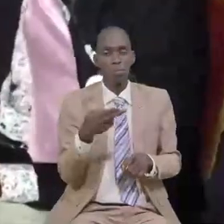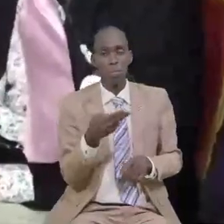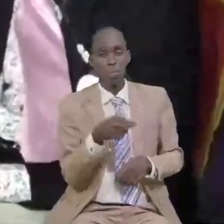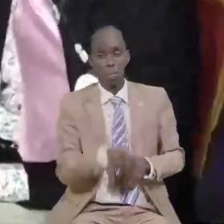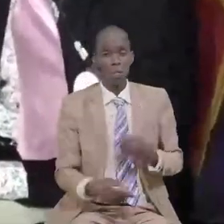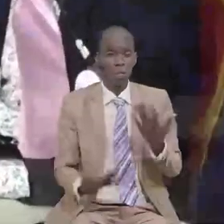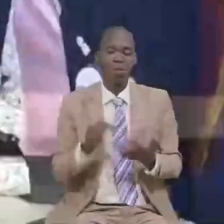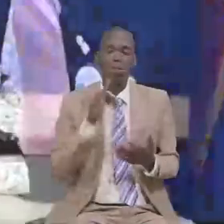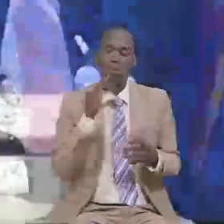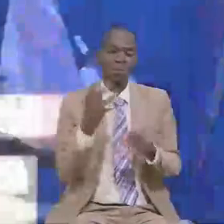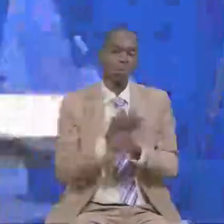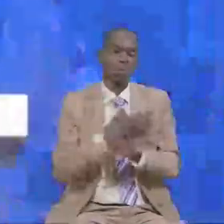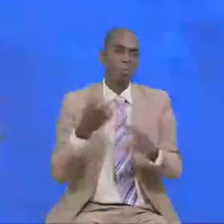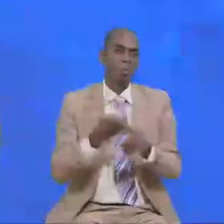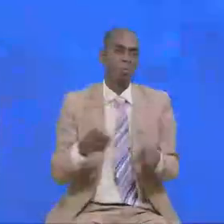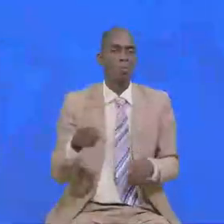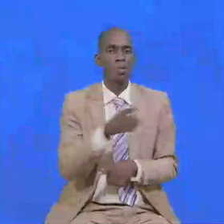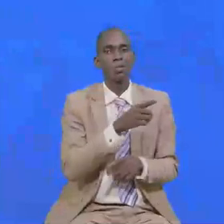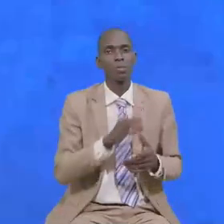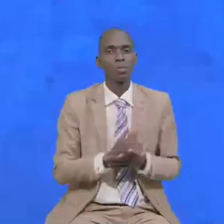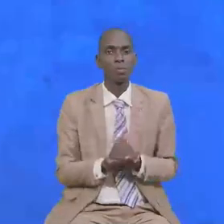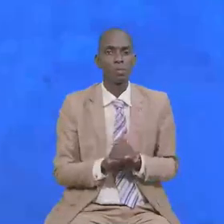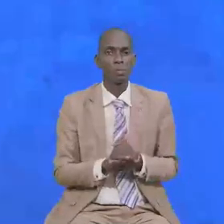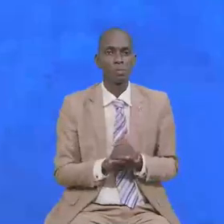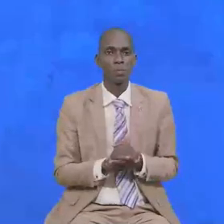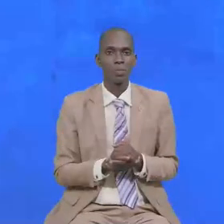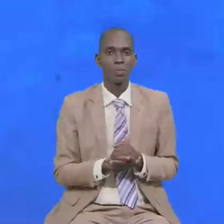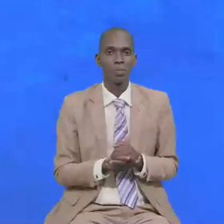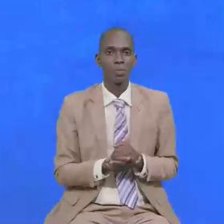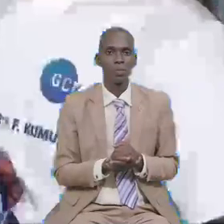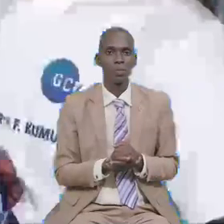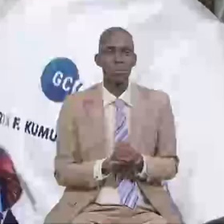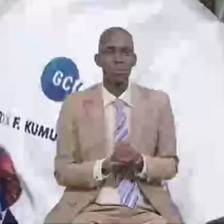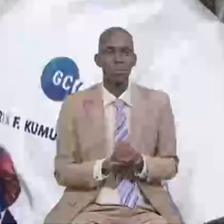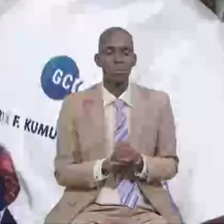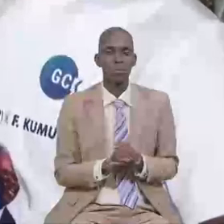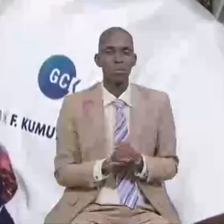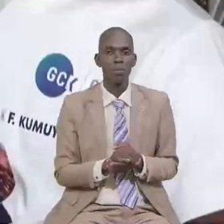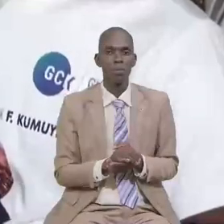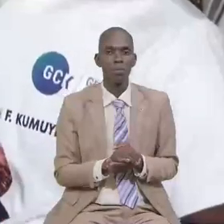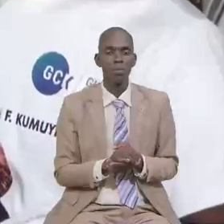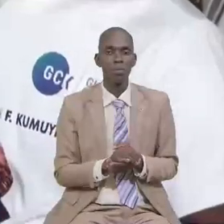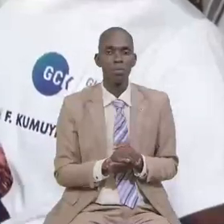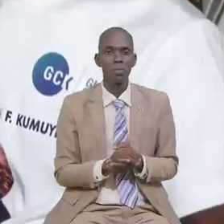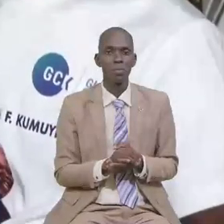de l'enfer pour toi sera totalement oubliée et rejetée.